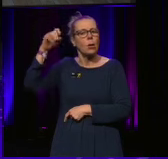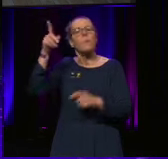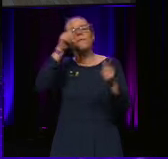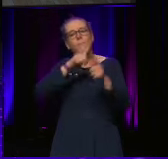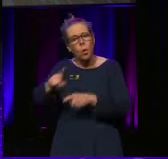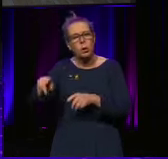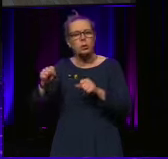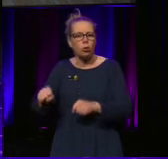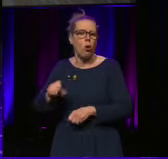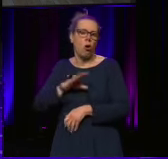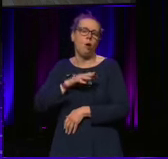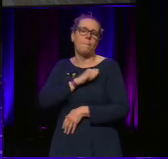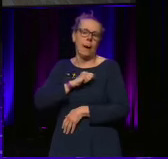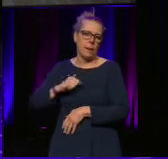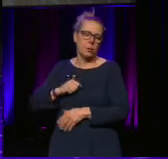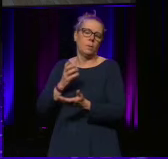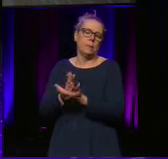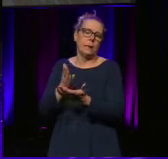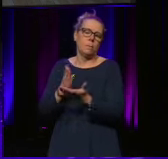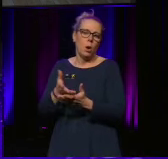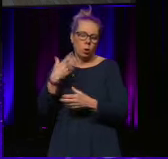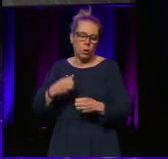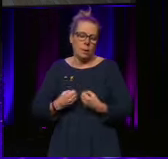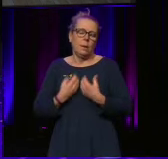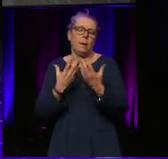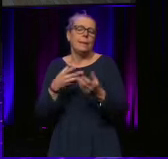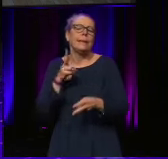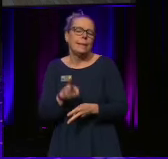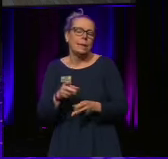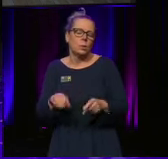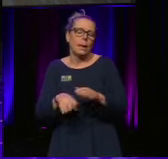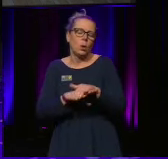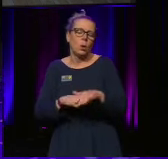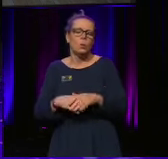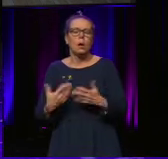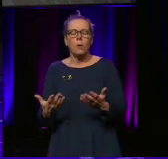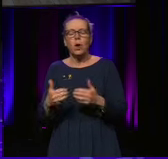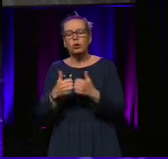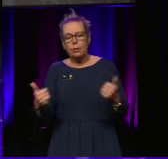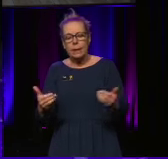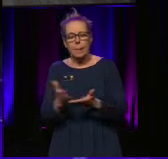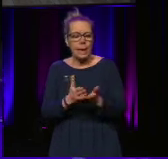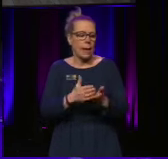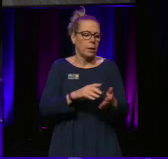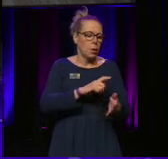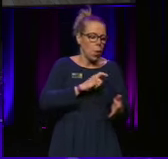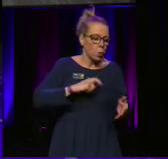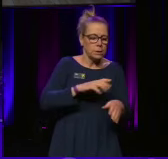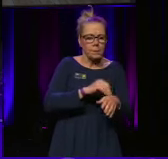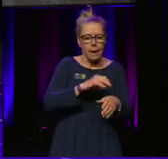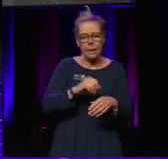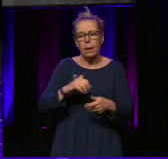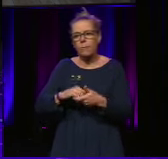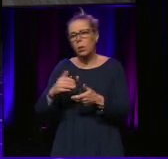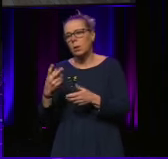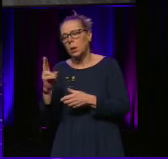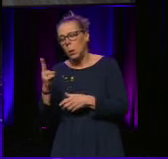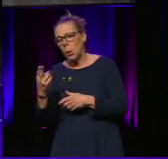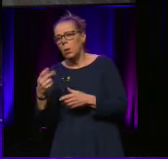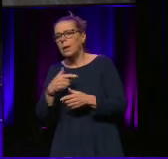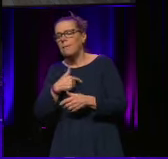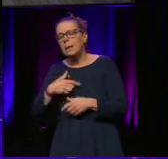ska bestämma och uttrycka sin... Och det enda det som skiljer oss nu åt från den tidiga traditionen, det är att nu vill